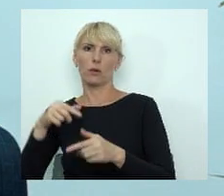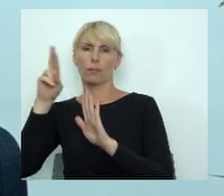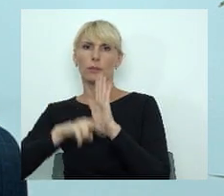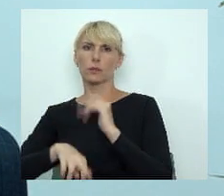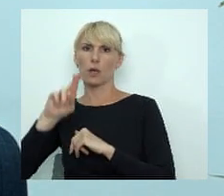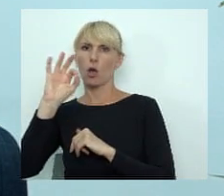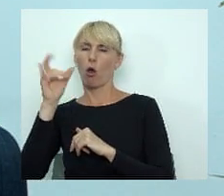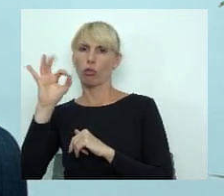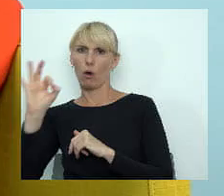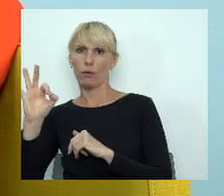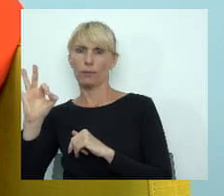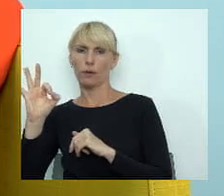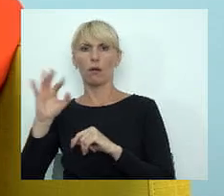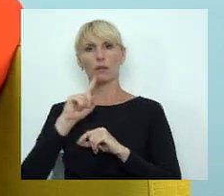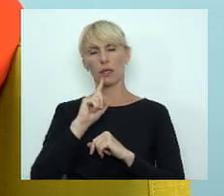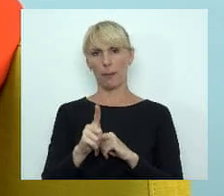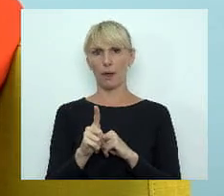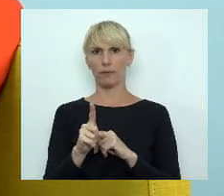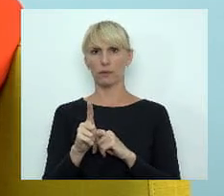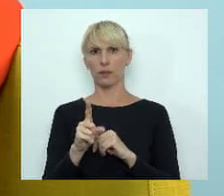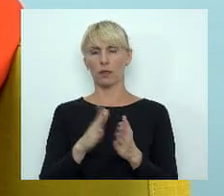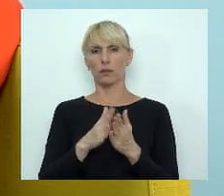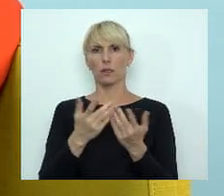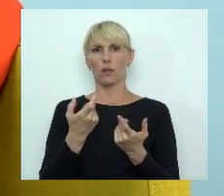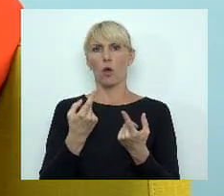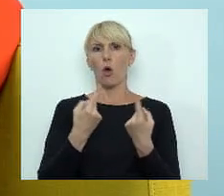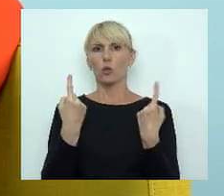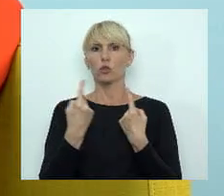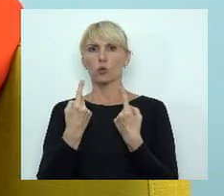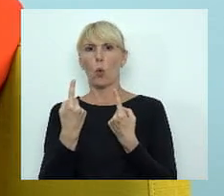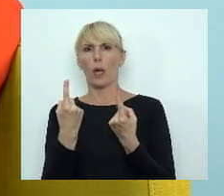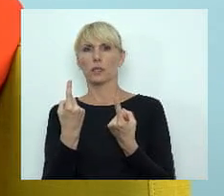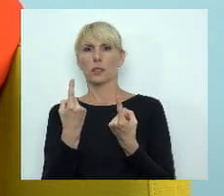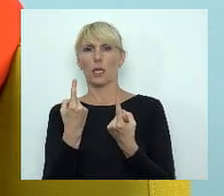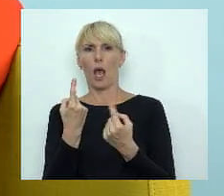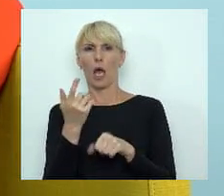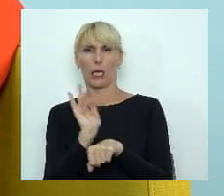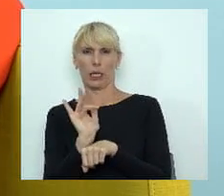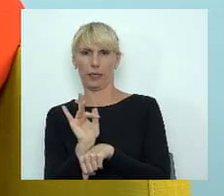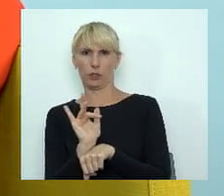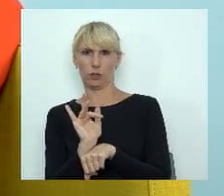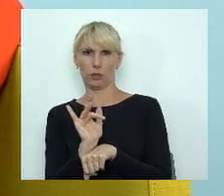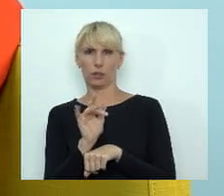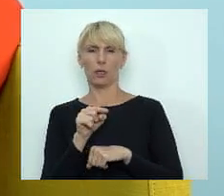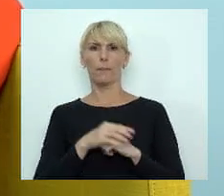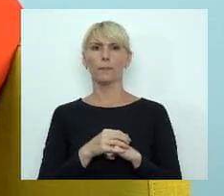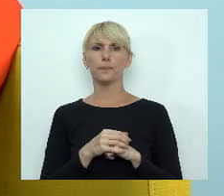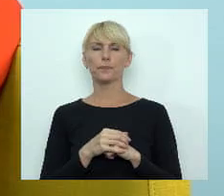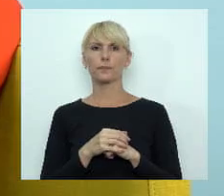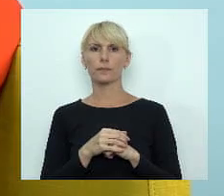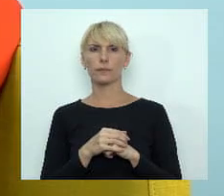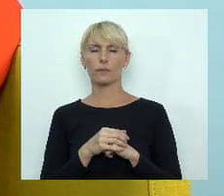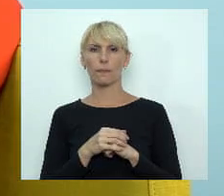przepisy rozporządzenia. No i znów sięgamy do sytuacji krytycznej. Nie ma z punktu widzenia